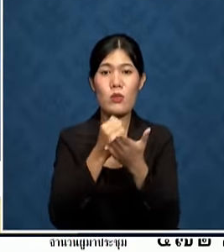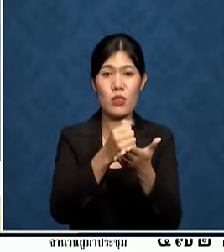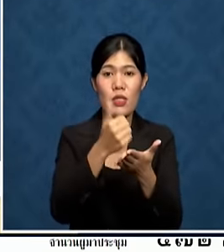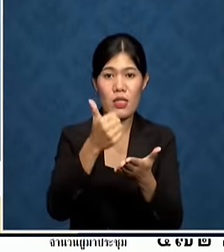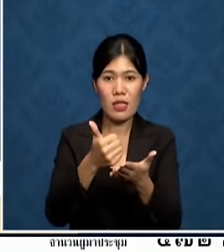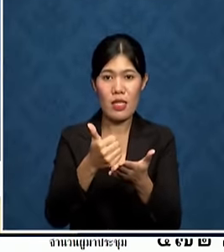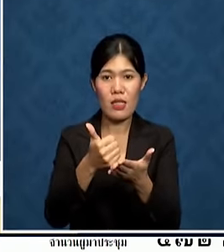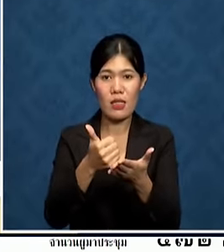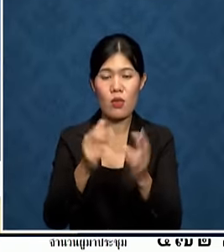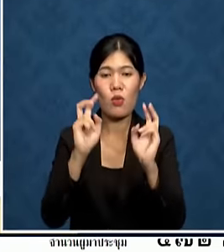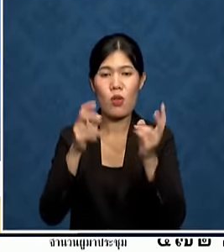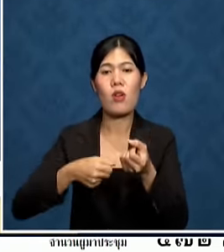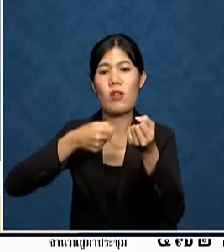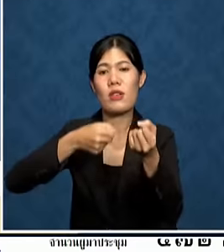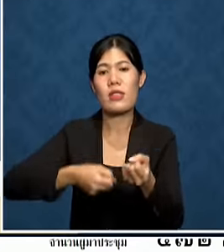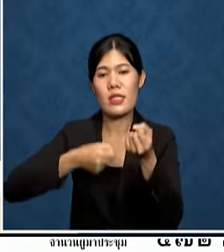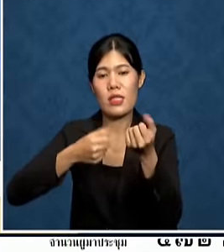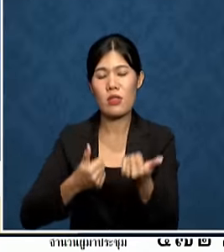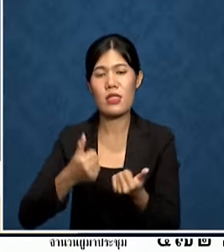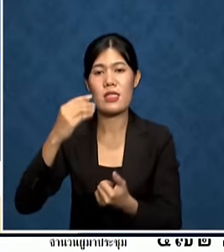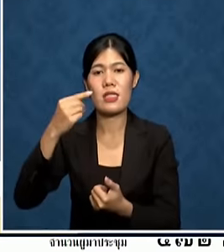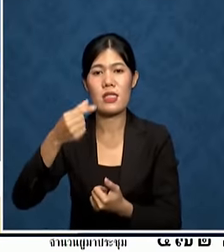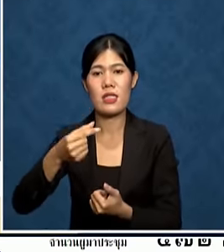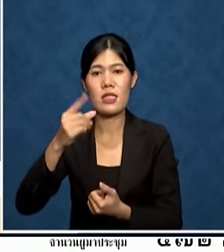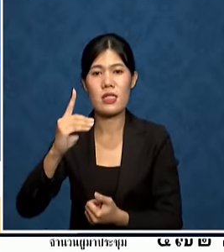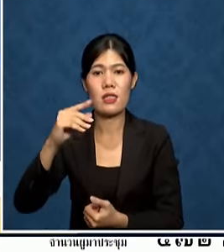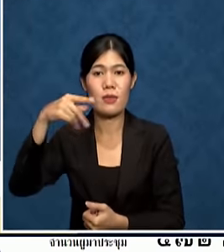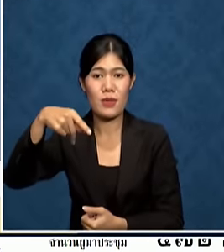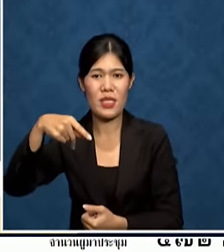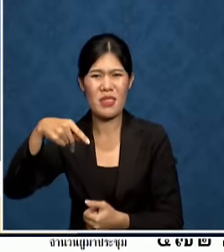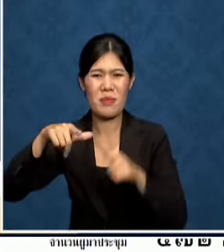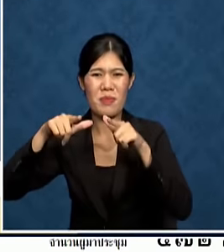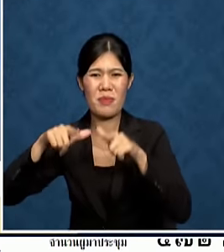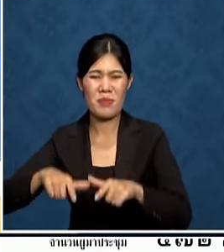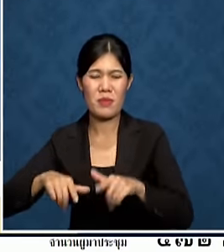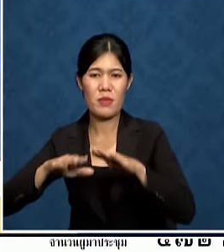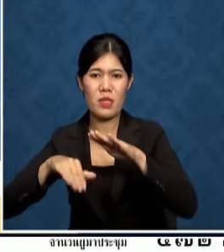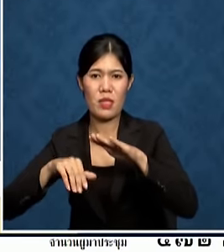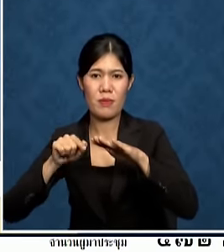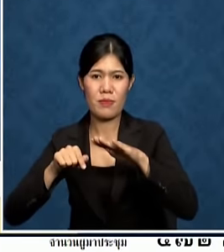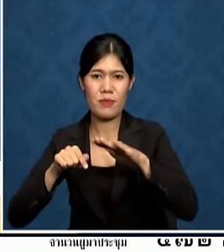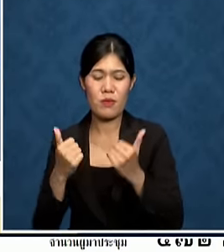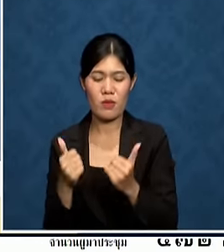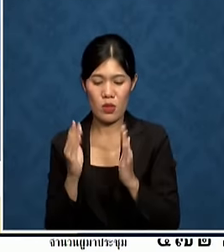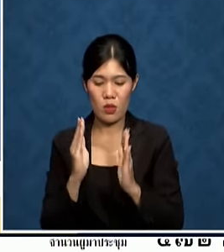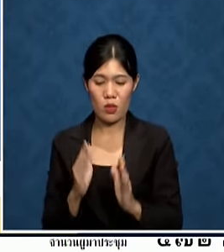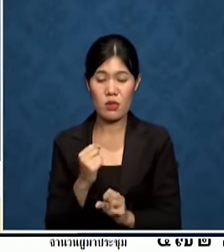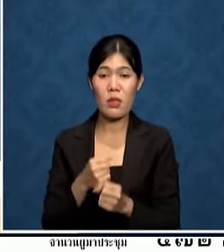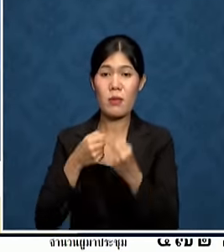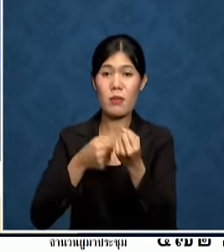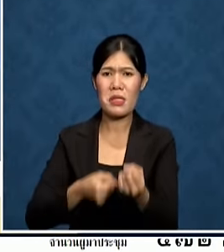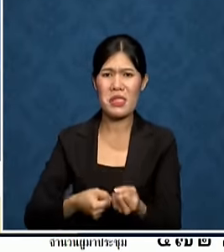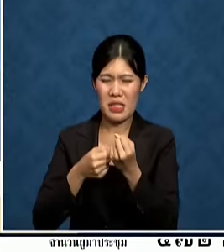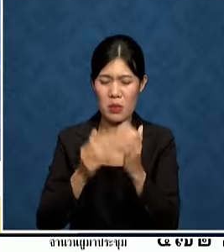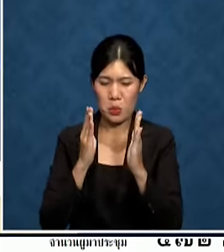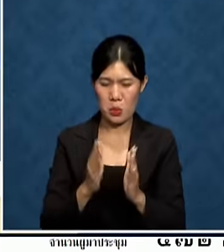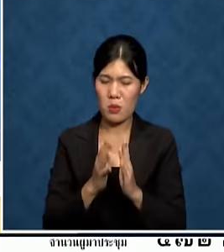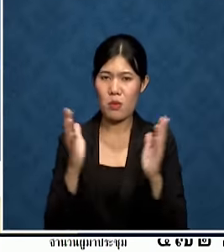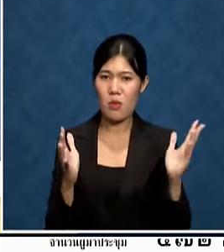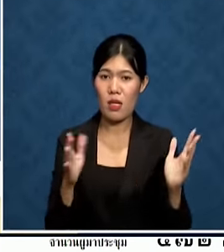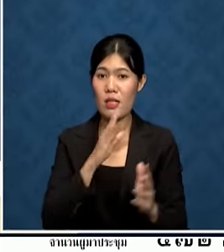GDPยังต่ำอยู่แต่มีพี่น้องชาวพี่พี่น้องที่ทำการเกษตรเนี่ยอีกมากนะครับดังนั้น